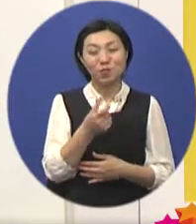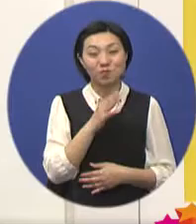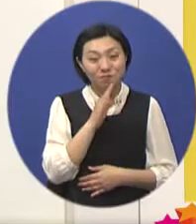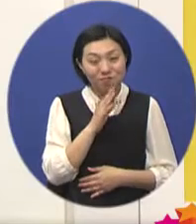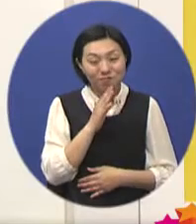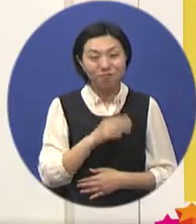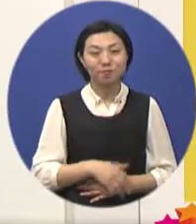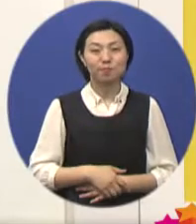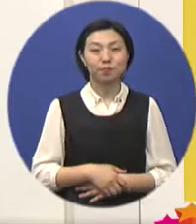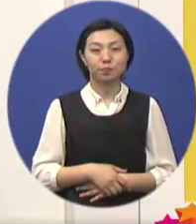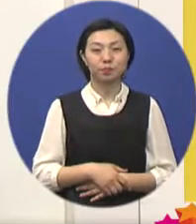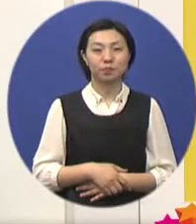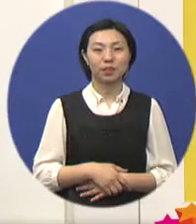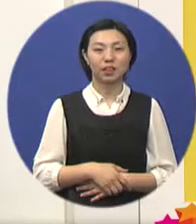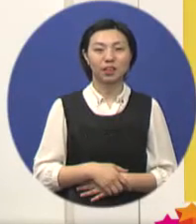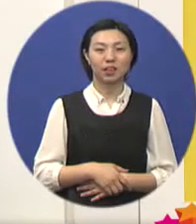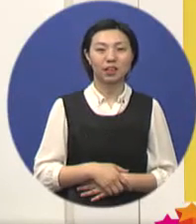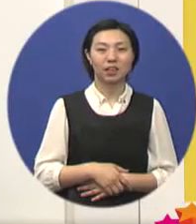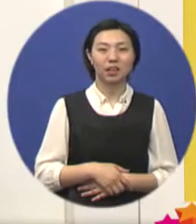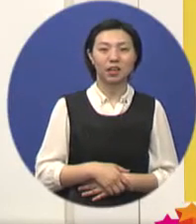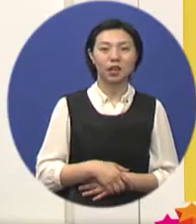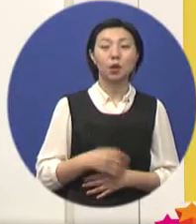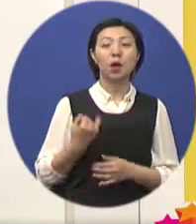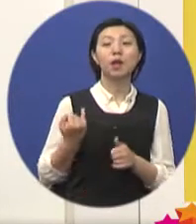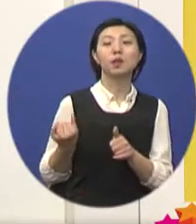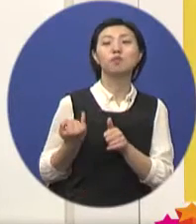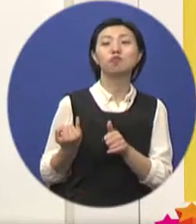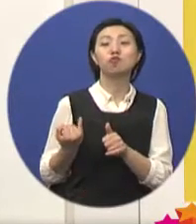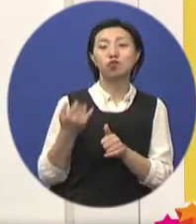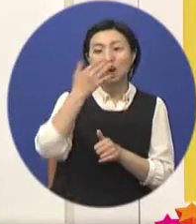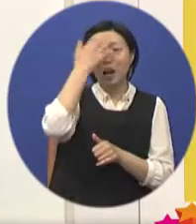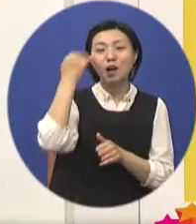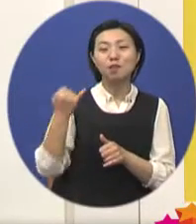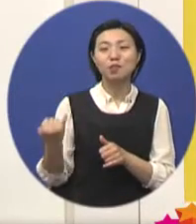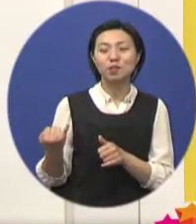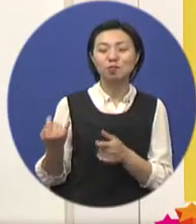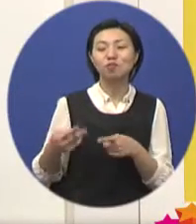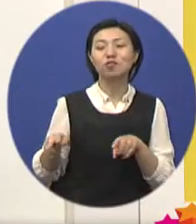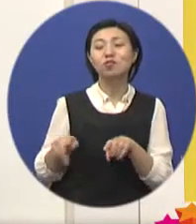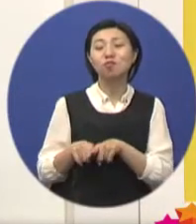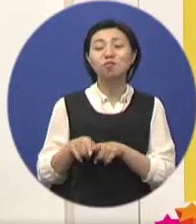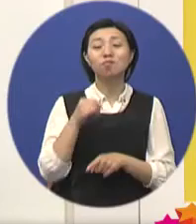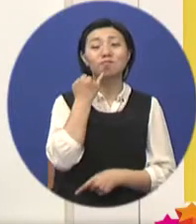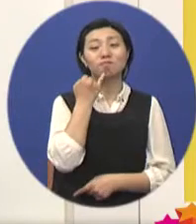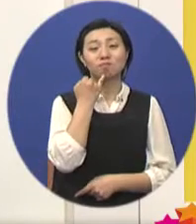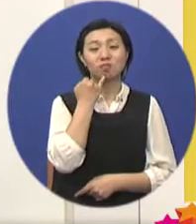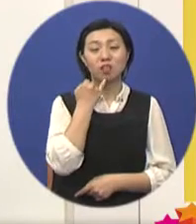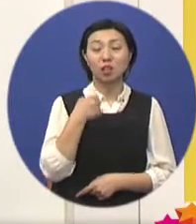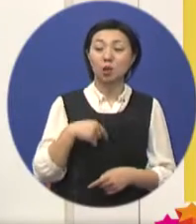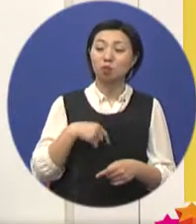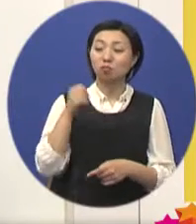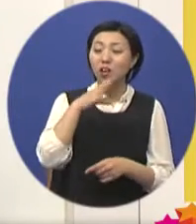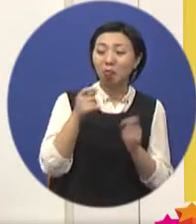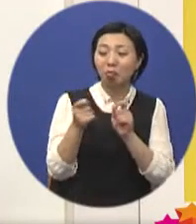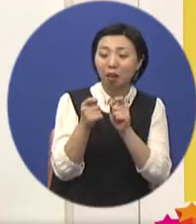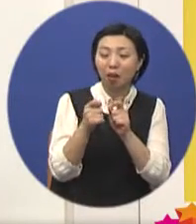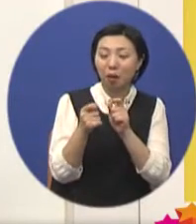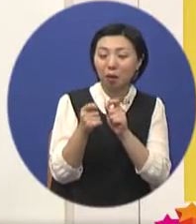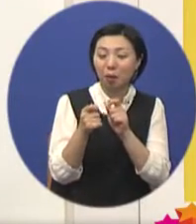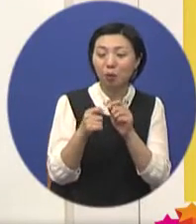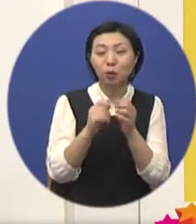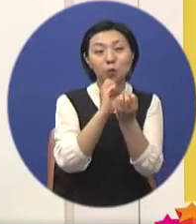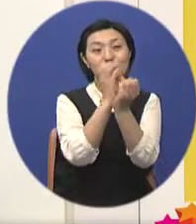네, 영감 할머님 손 잡고 가시죠 왜? 그 이거 뭐 밖에 나가면 전부 꽃인데 뭐 꽃